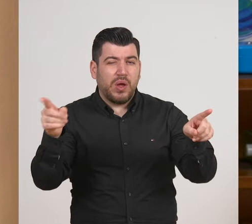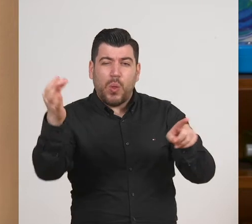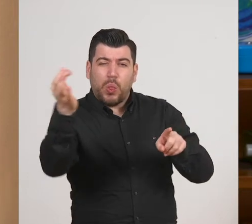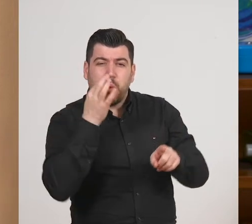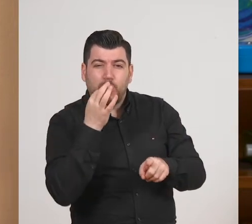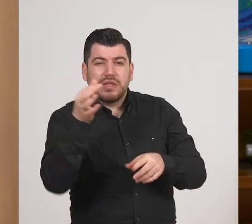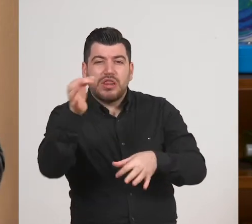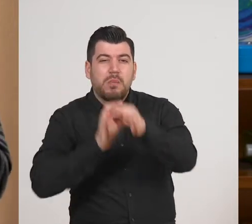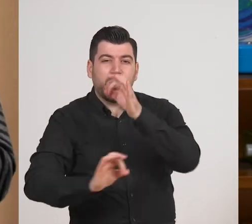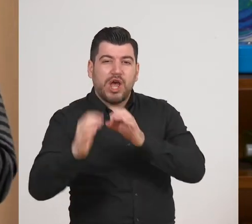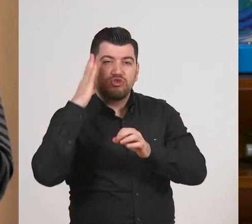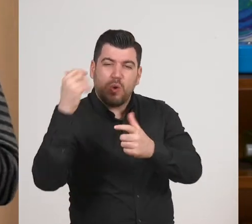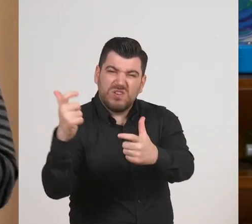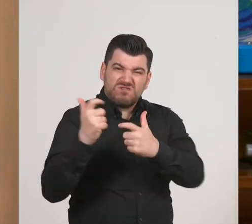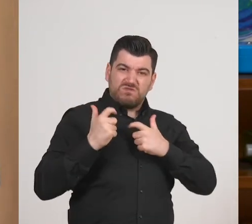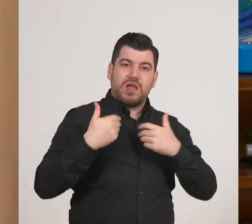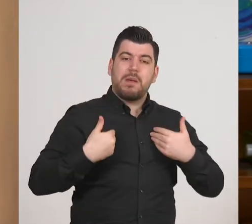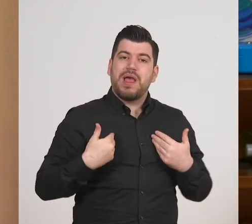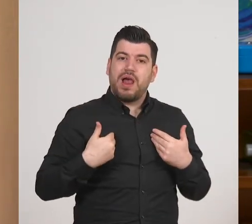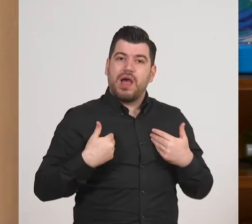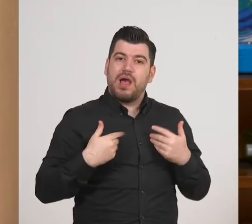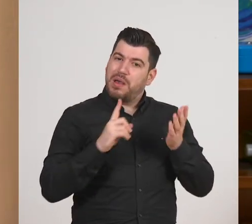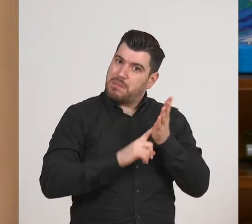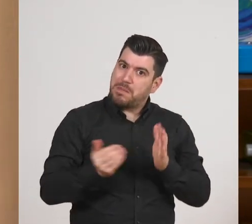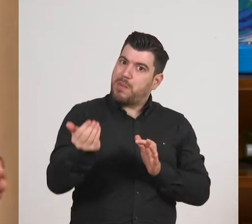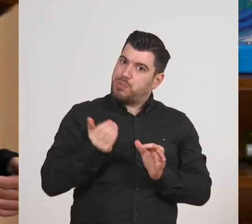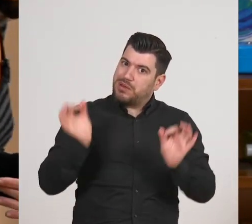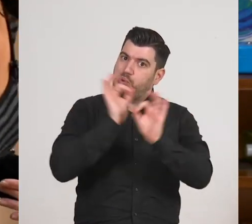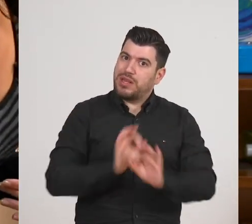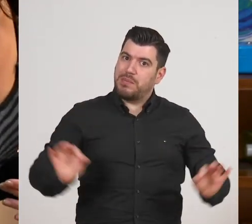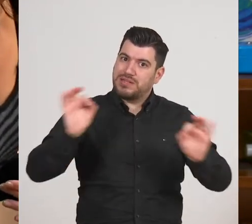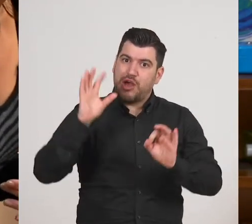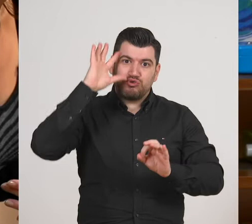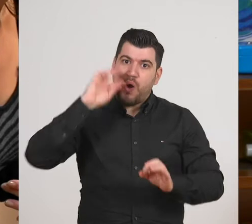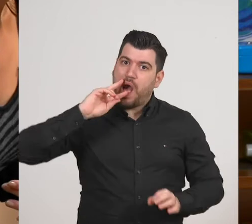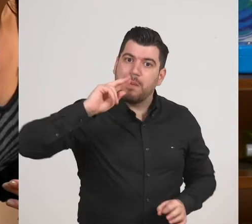αντίπαλος, αυτός που έρχεστε σε αντιπαράθεση. Για να δούμε.